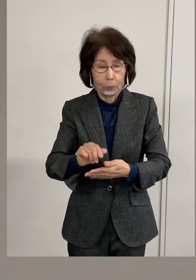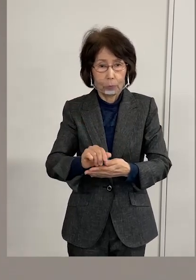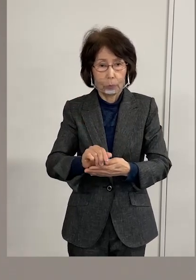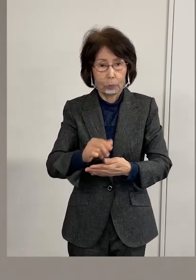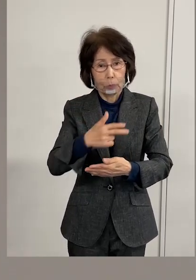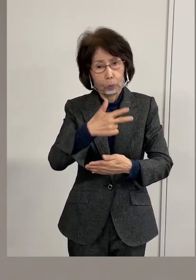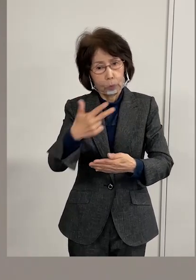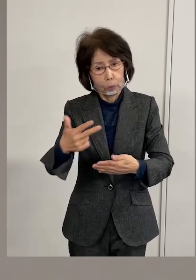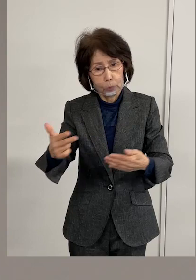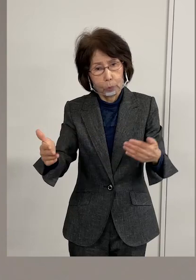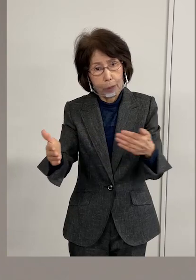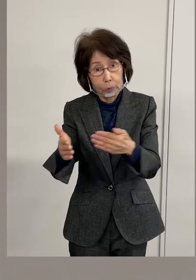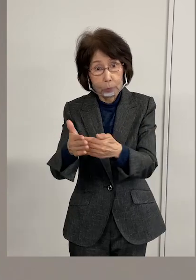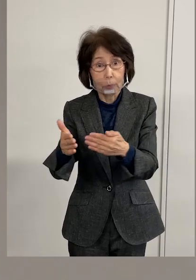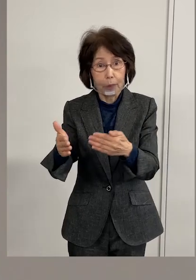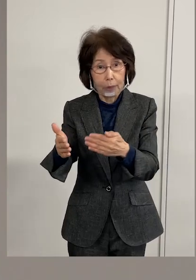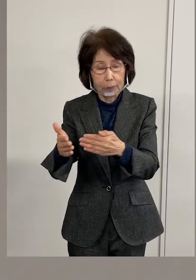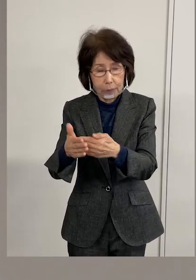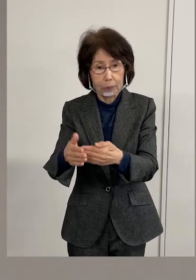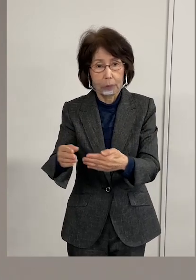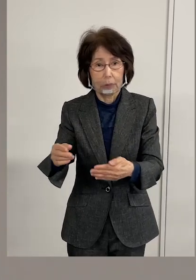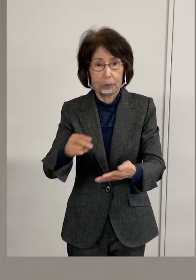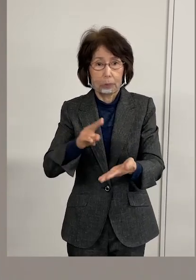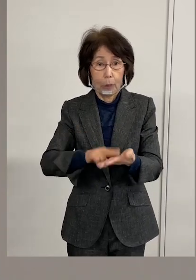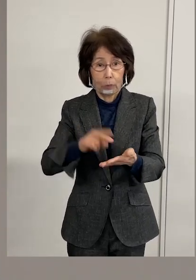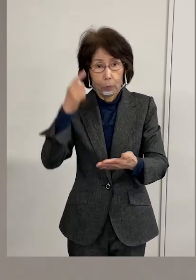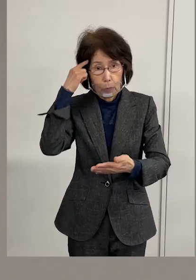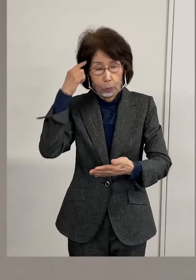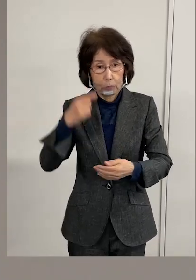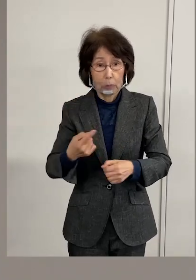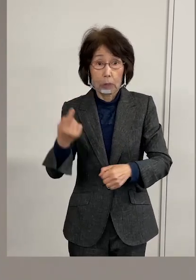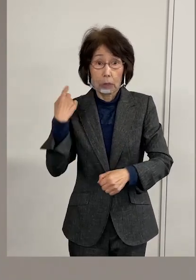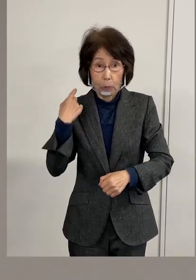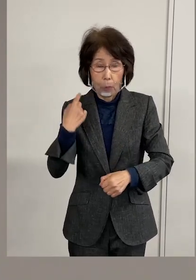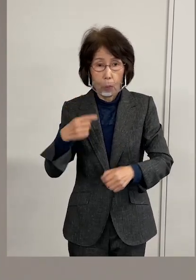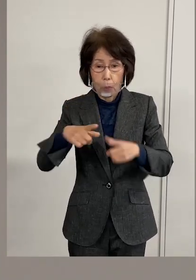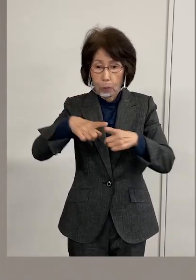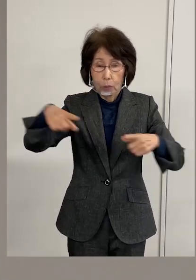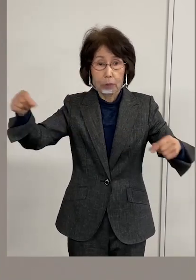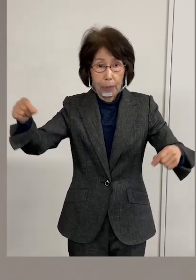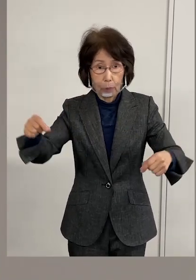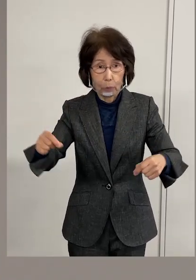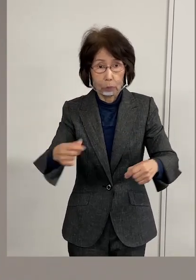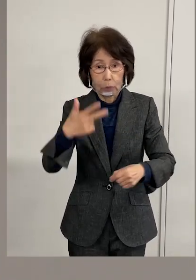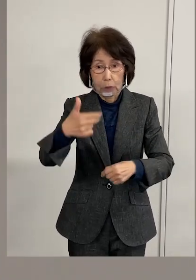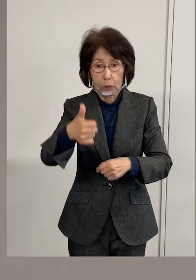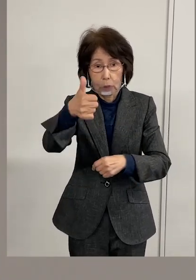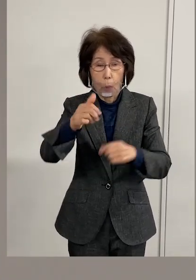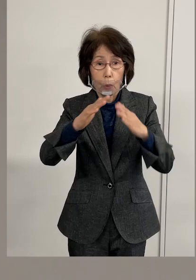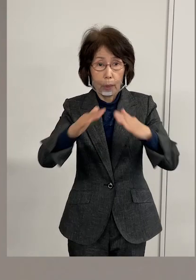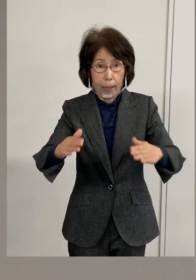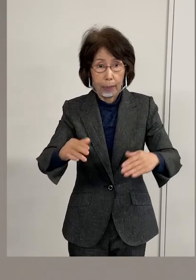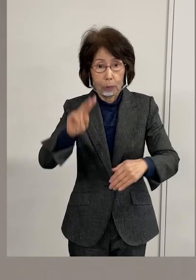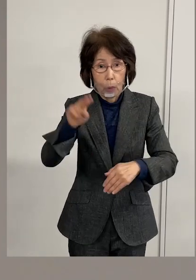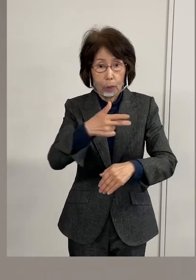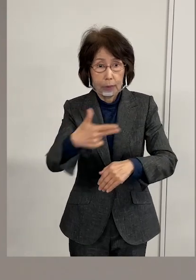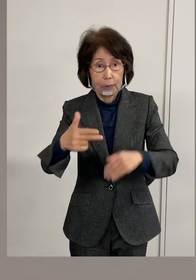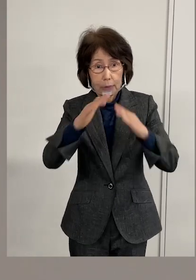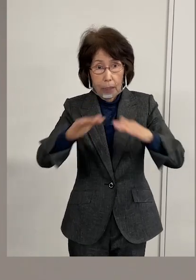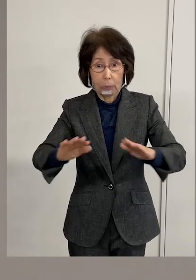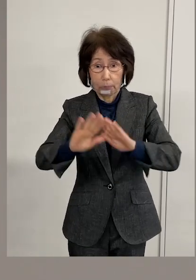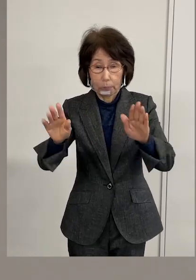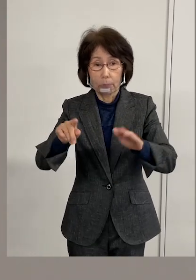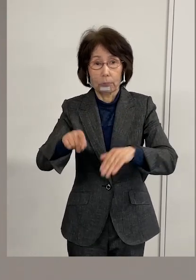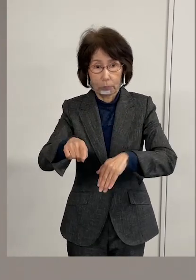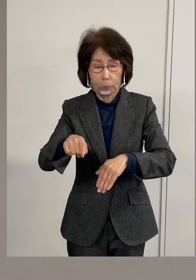ますので、昨日、全国市長会の理事会があって、当初はそこに、厚生労